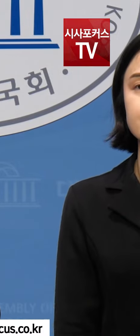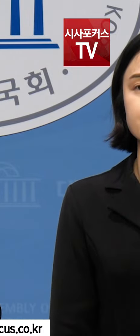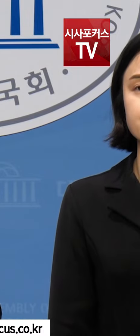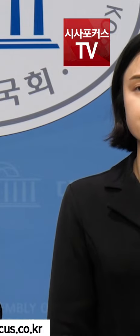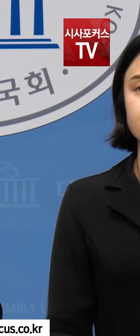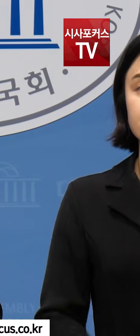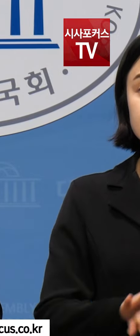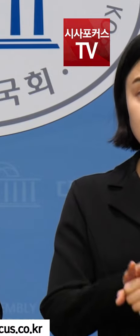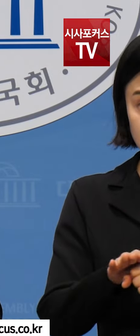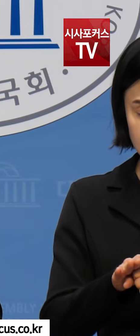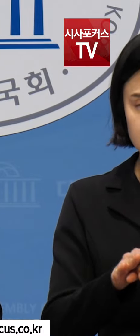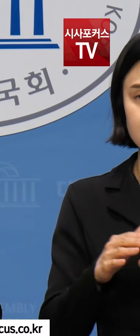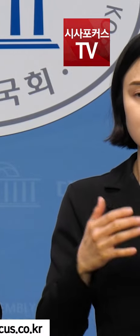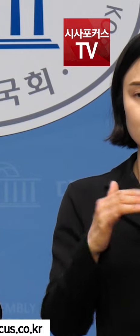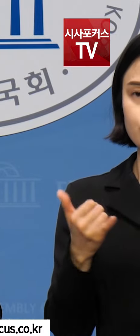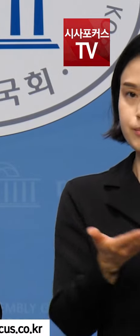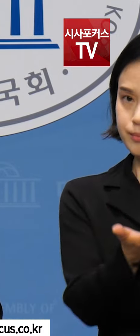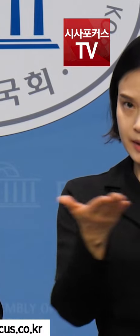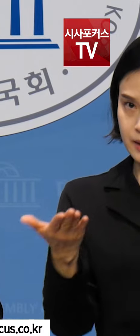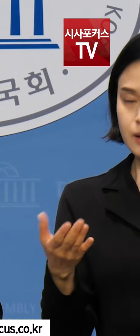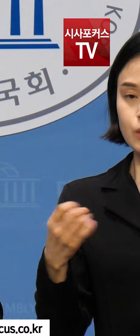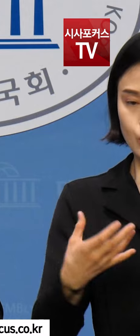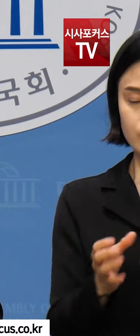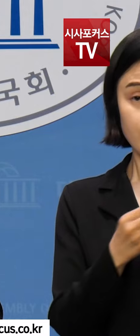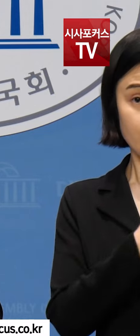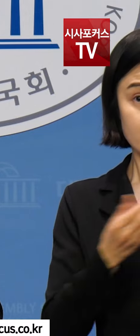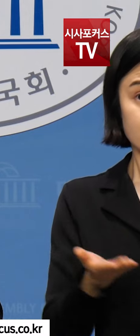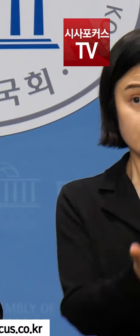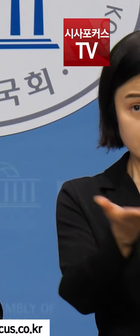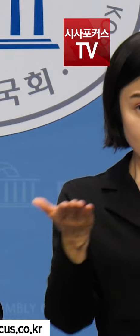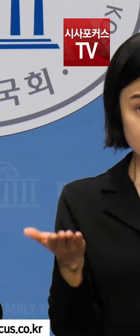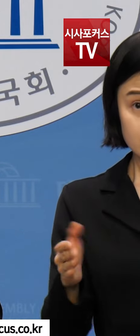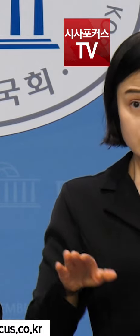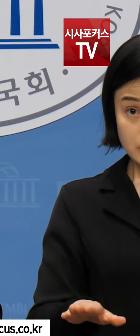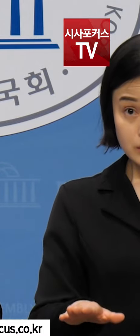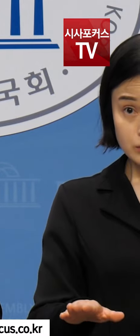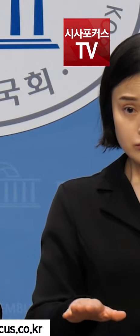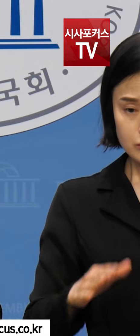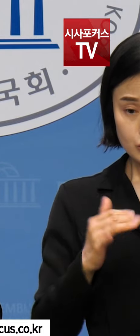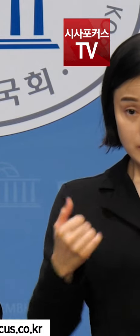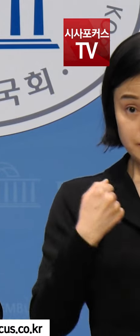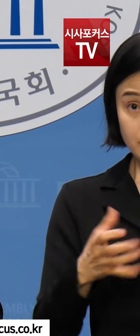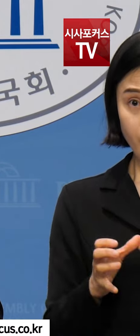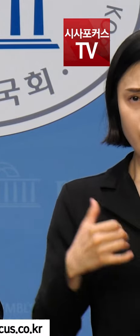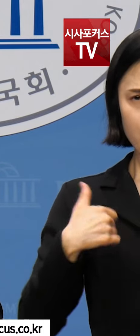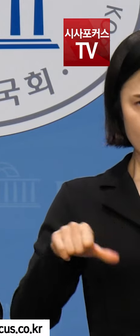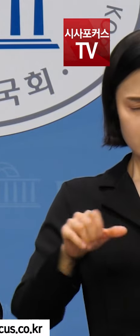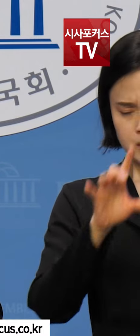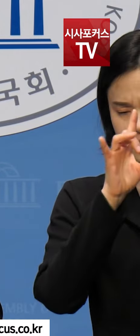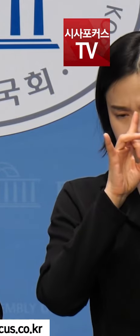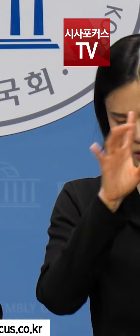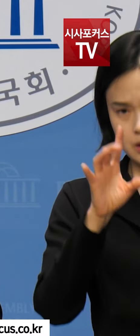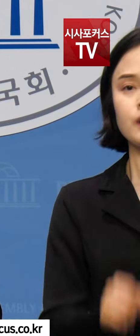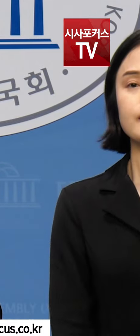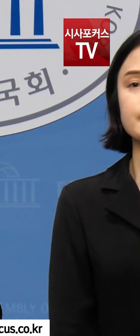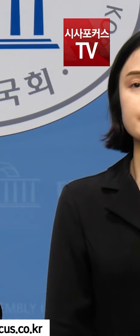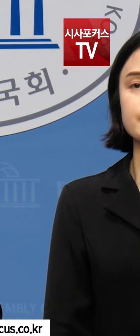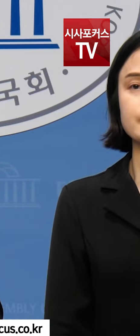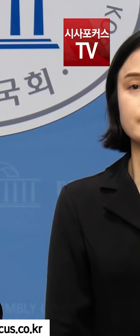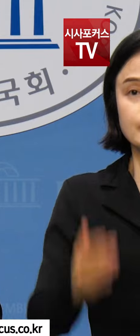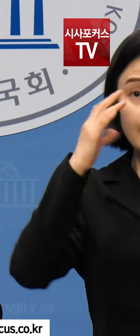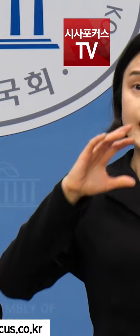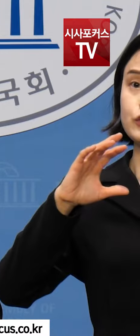사랑하는 국민과 당원 동지 여러분, 이대로 주저앉을 순 없지 않겠습니까? 우리의 소중한 이